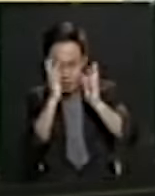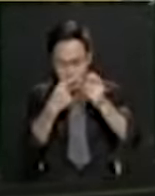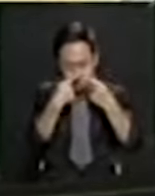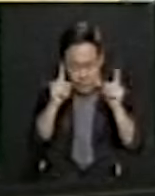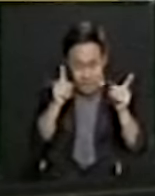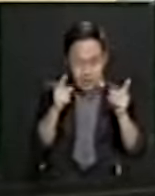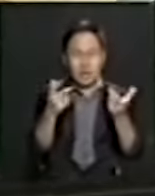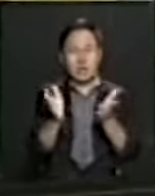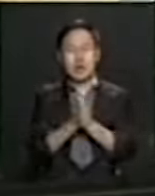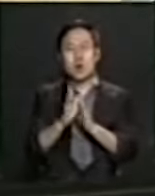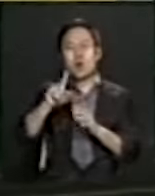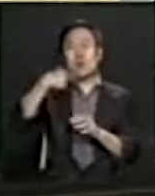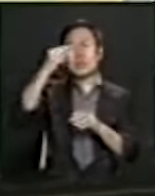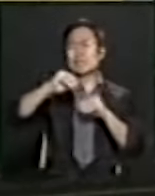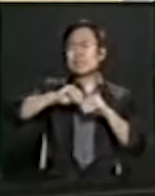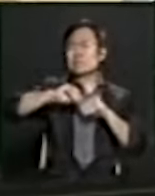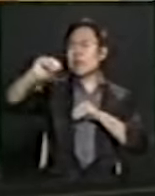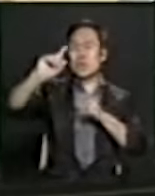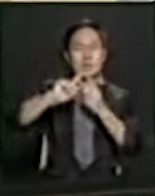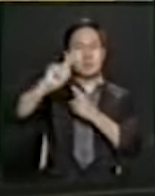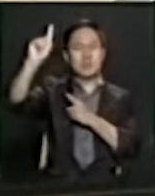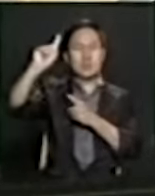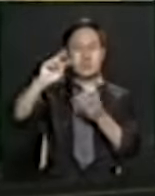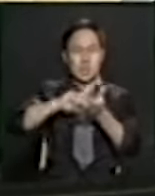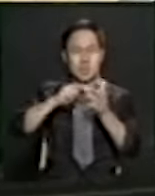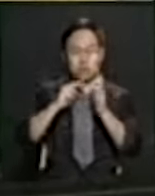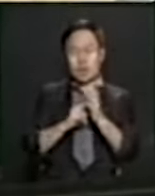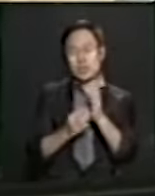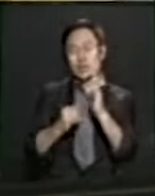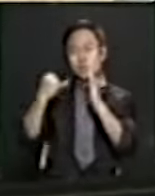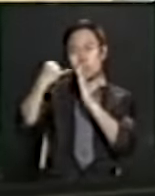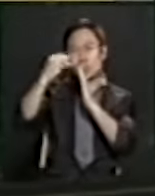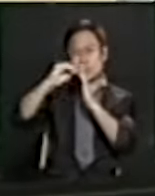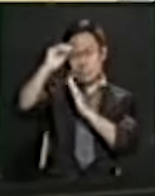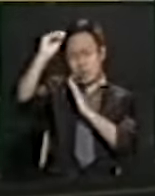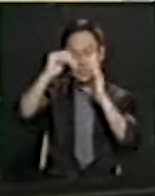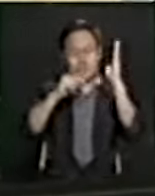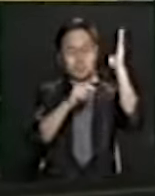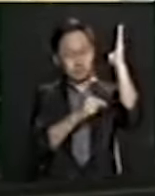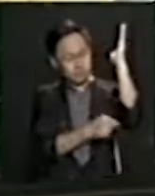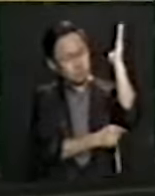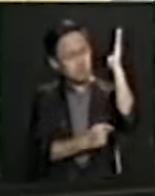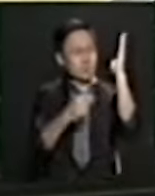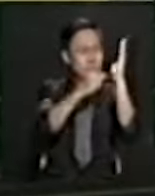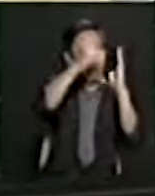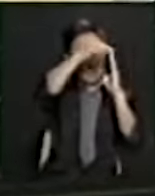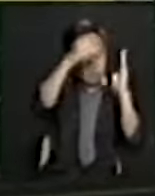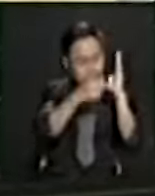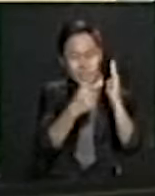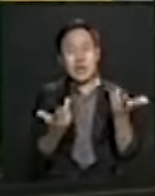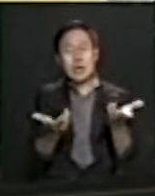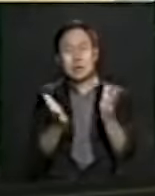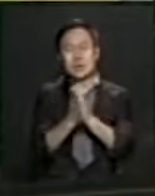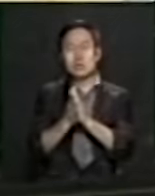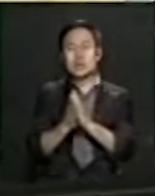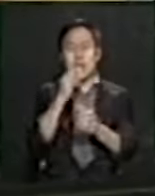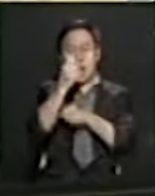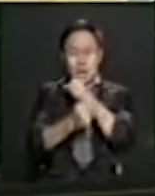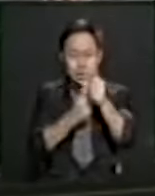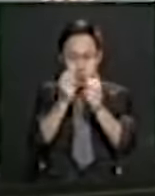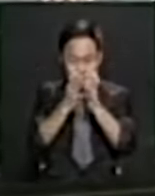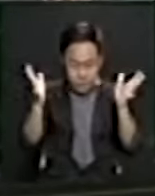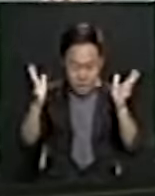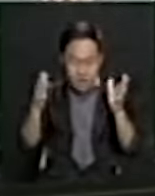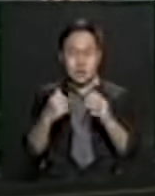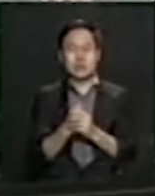ทั่วประเทศคนไหนมาไกลสุดแล้วก็ให้แล้วก็คนไหนที่อายุมากที่สุด80 90ยังวิ่งอยู ่ แล้วก็มีถ้วยให้เขา เด็ก